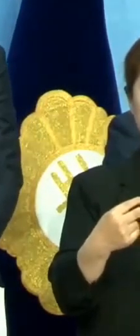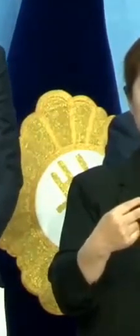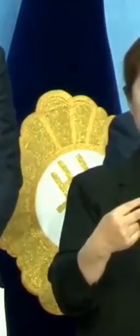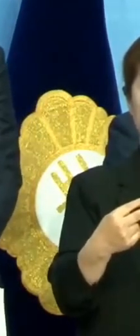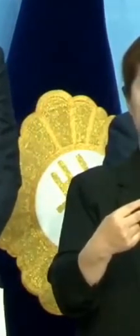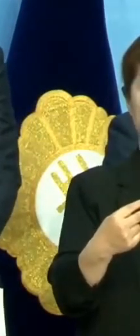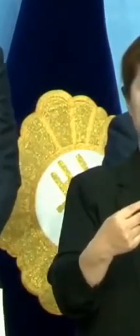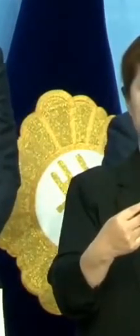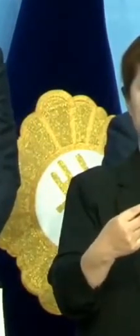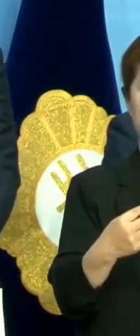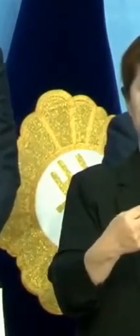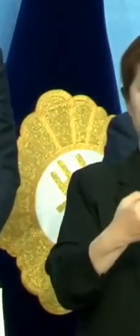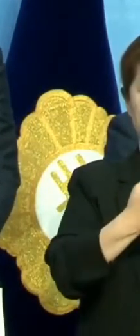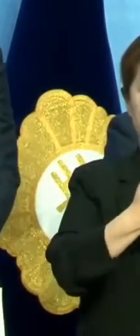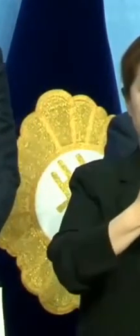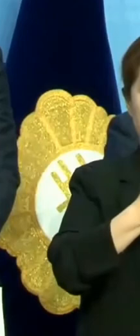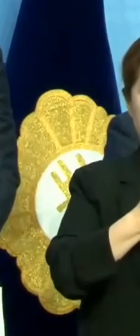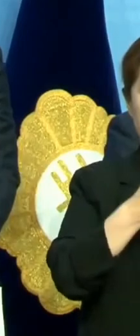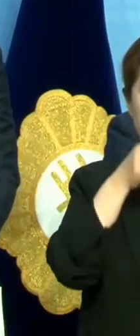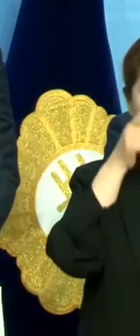꼭 감겨주겠다고